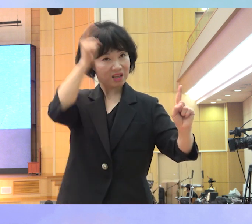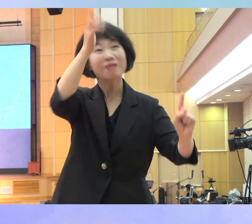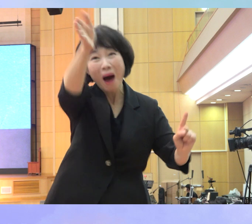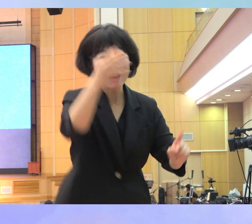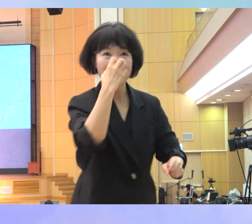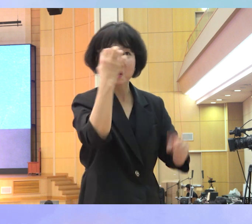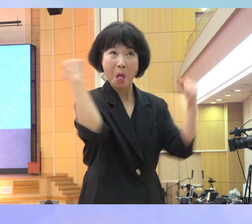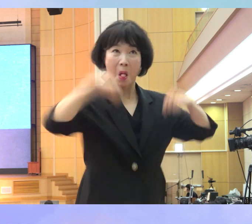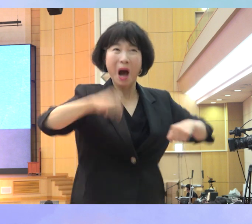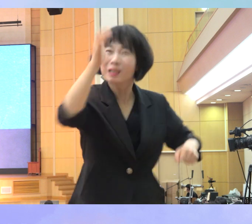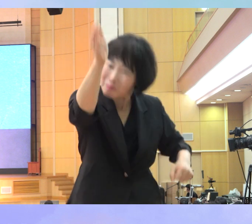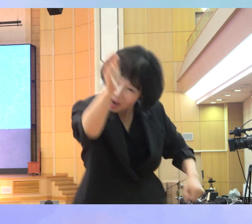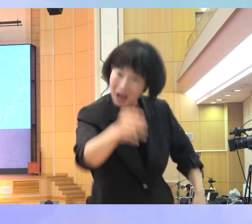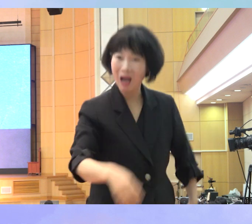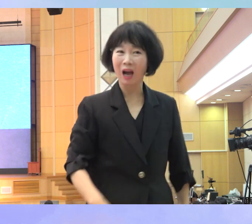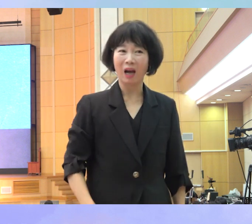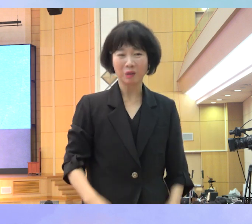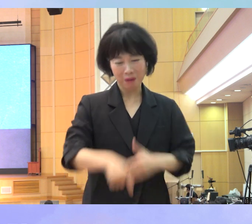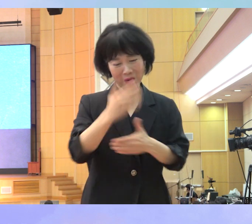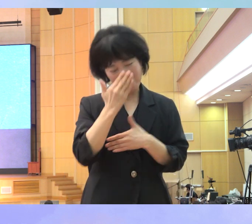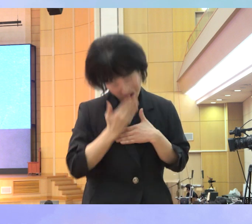진짜 뭐 되는 사람은 그런 말 안 합니다.